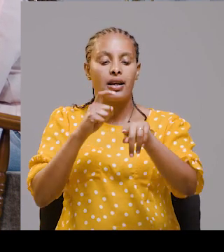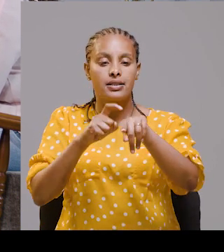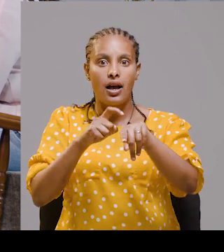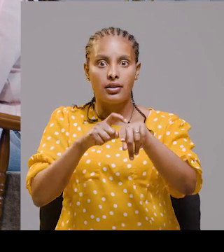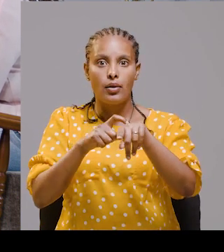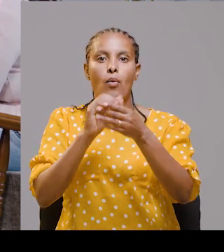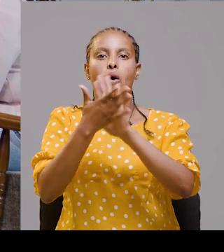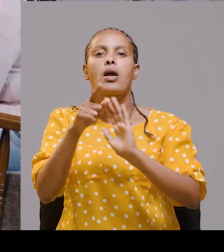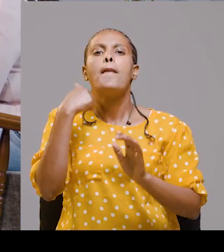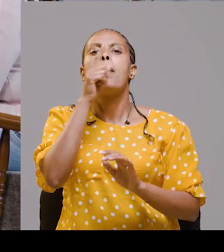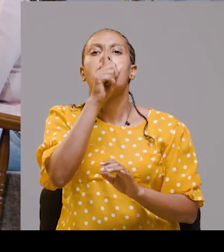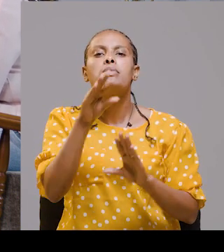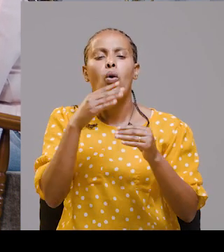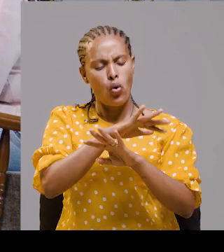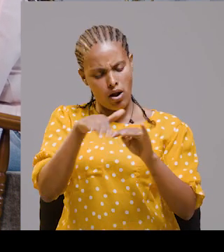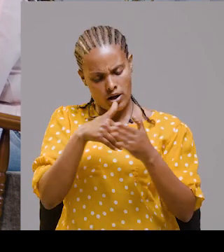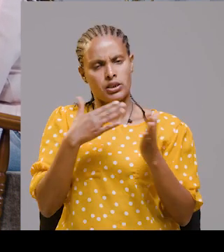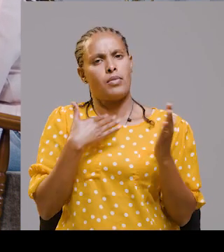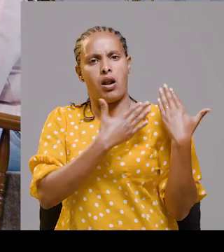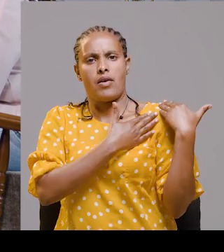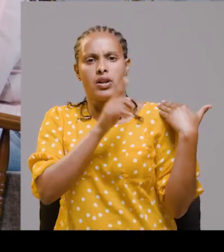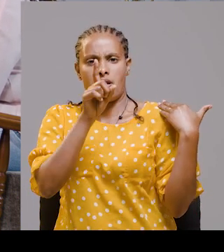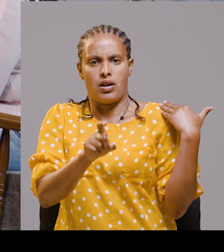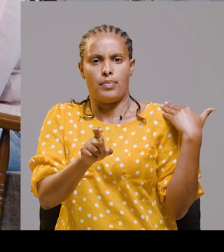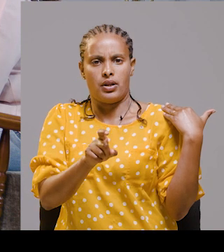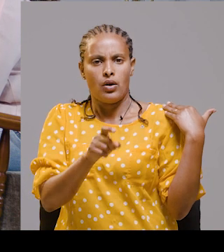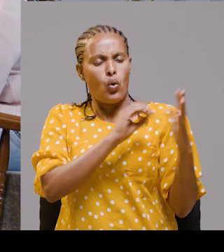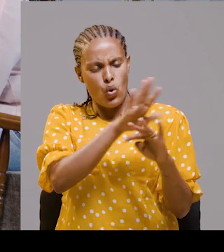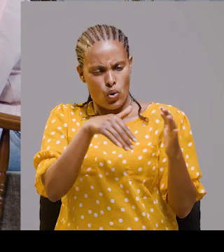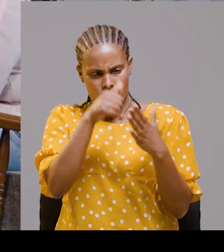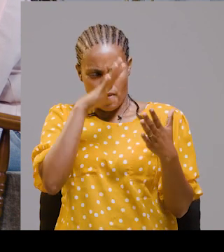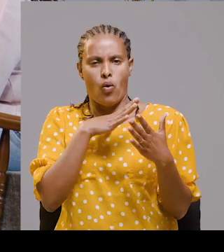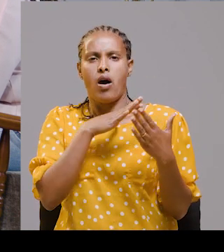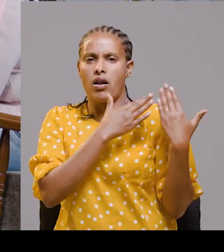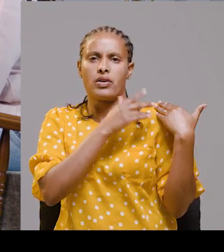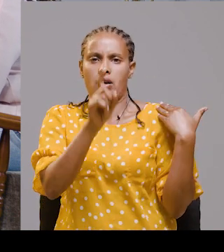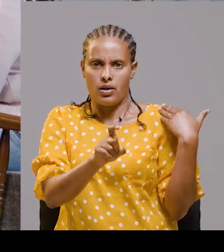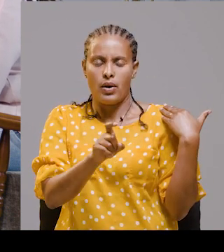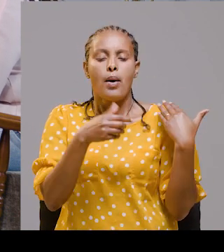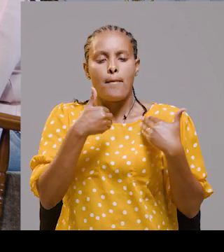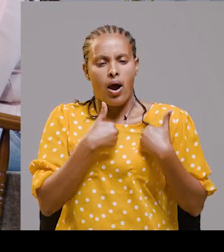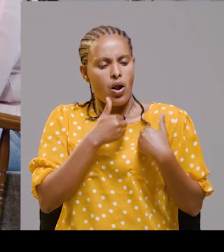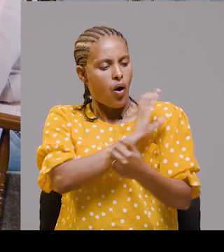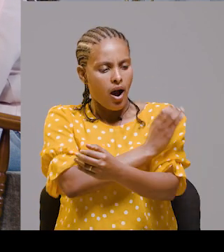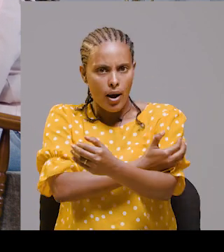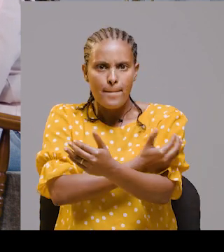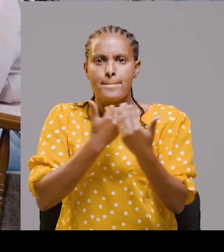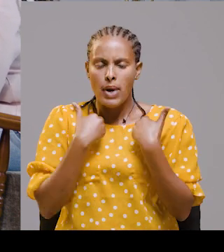ሰዓት ላይ ነን ማን ነው የሚሰጠው ሁላችንም ምንም ጥያቄ የለውም ሁሉም ሰው ኃላፊነት አለበት ባለው